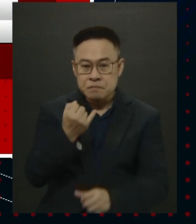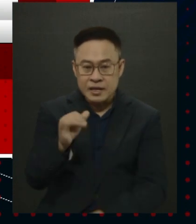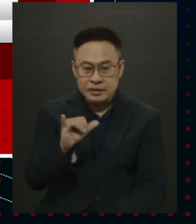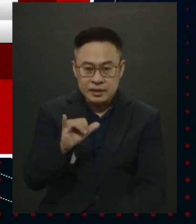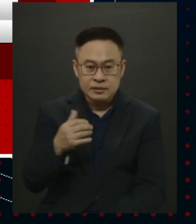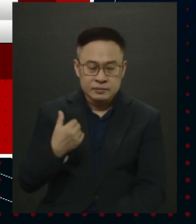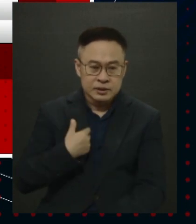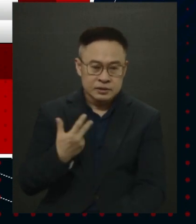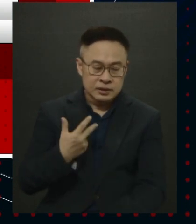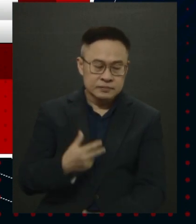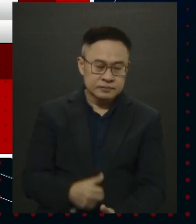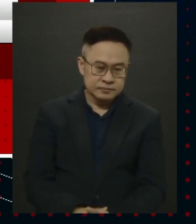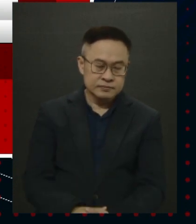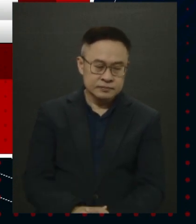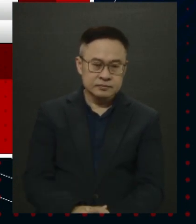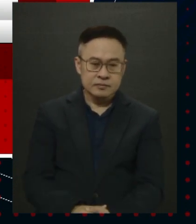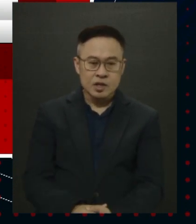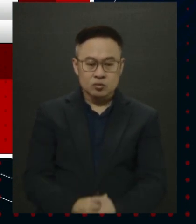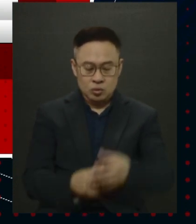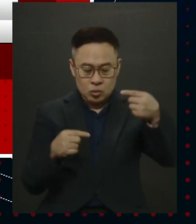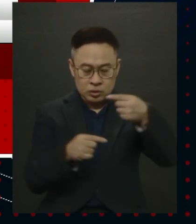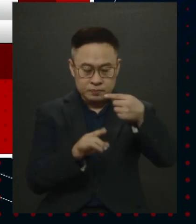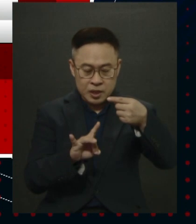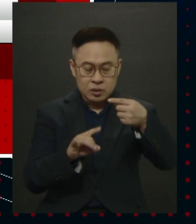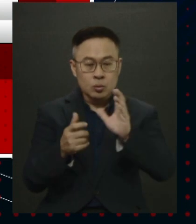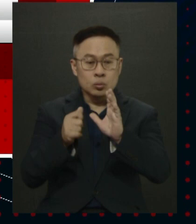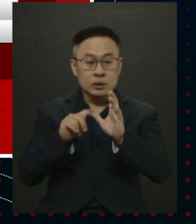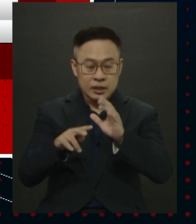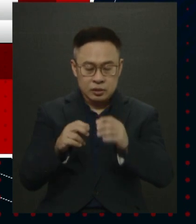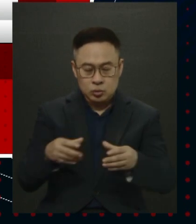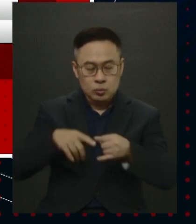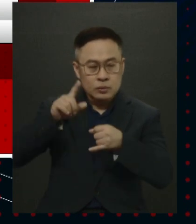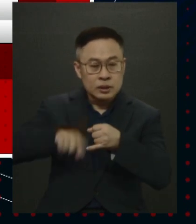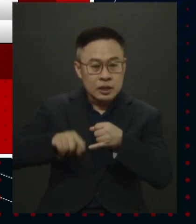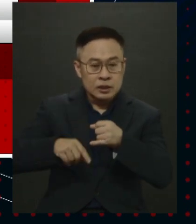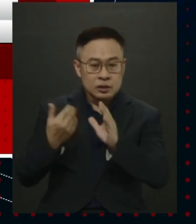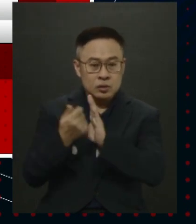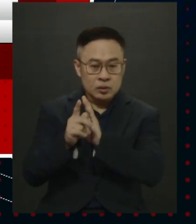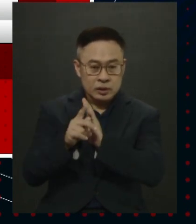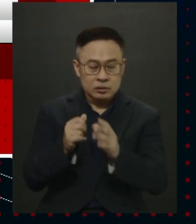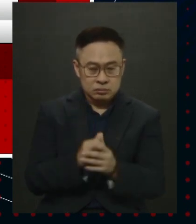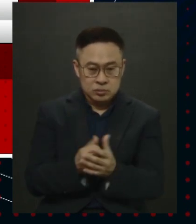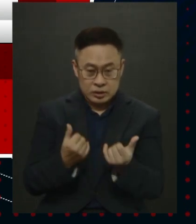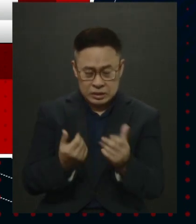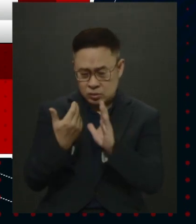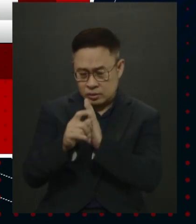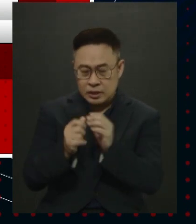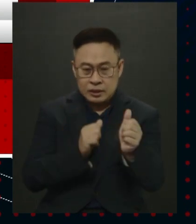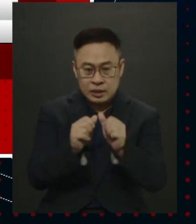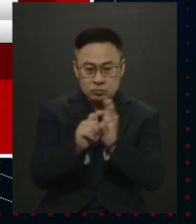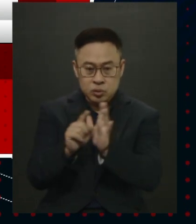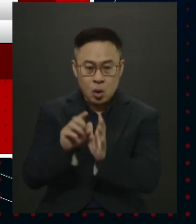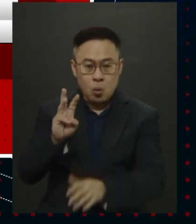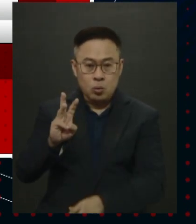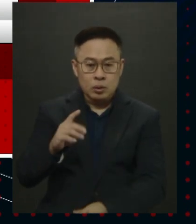ขึ้นมาอยู่อันดับที่ 8นะครับส่วนโซนท้ายตารางครับที่น่าเป็นห่วงคือขอนแก่นครับเป็นทีมเดียวณตอนนี้ที่ยังไม่